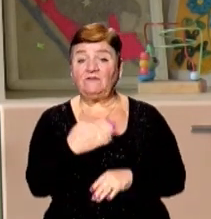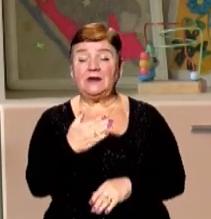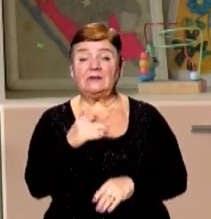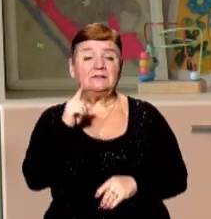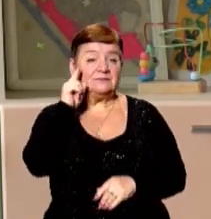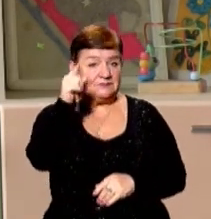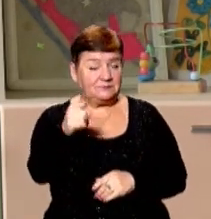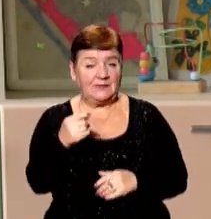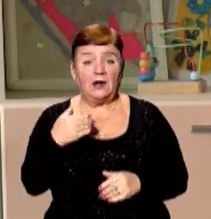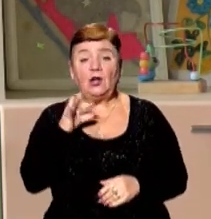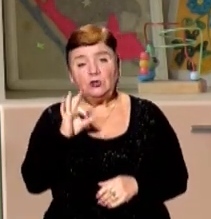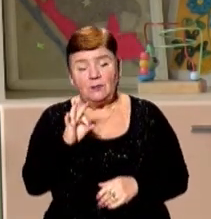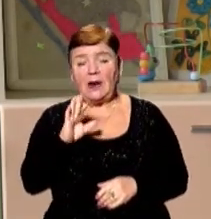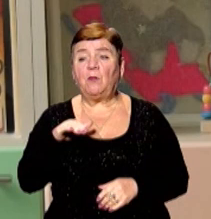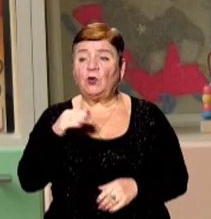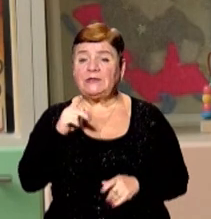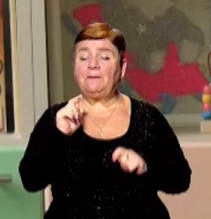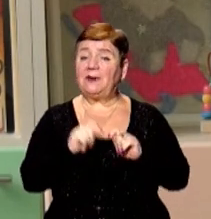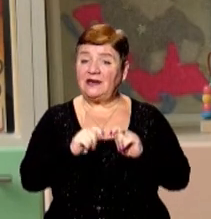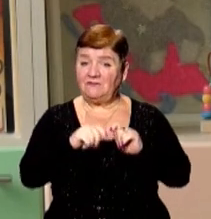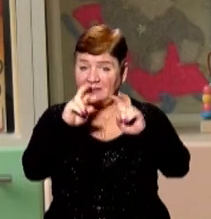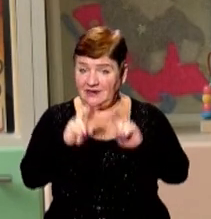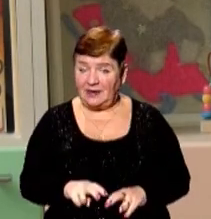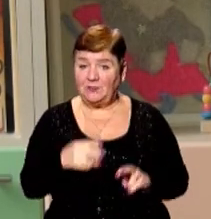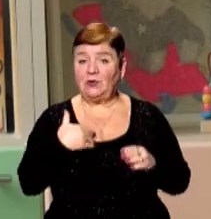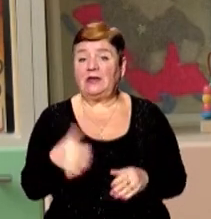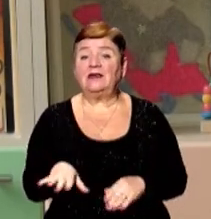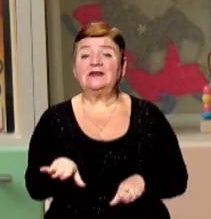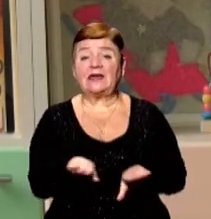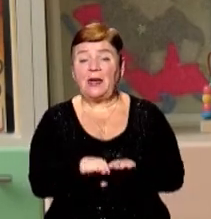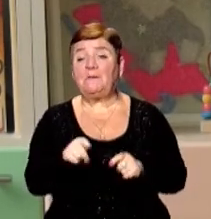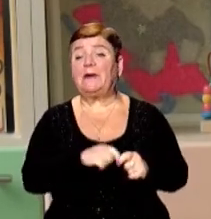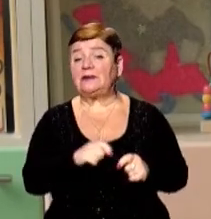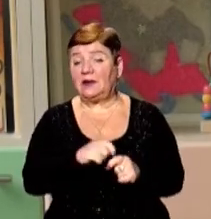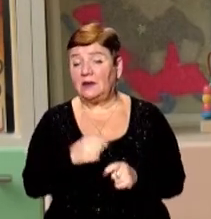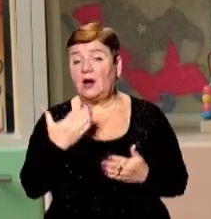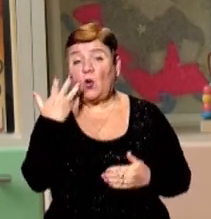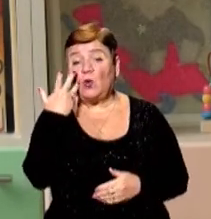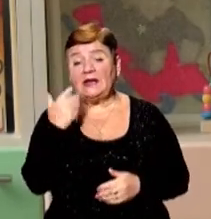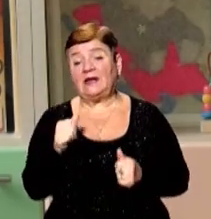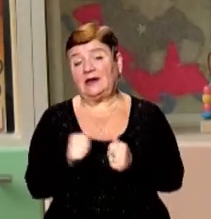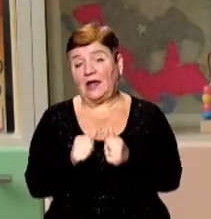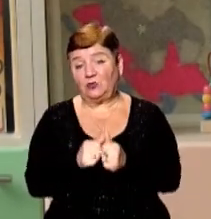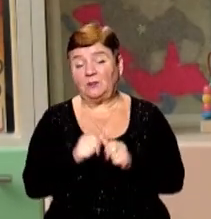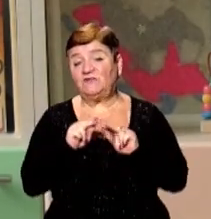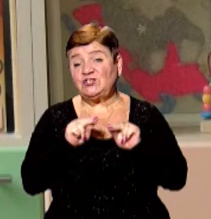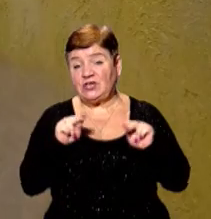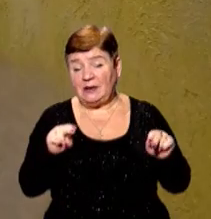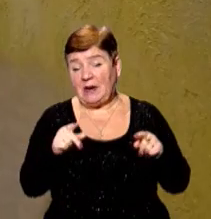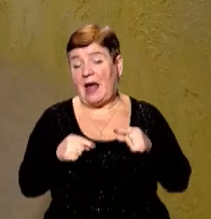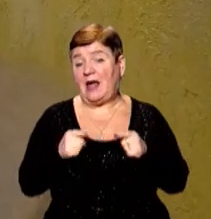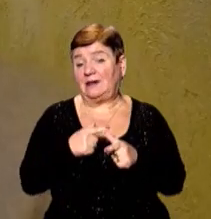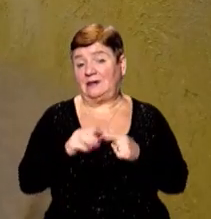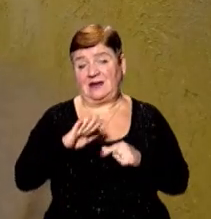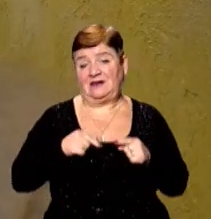буває, зроблю, потім поперевіряємо. Мені краще засвоювати матеріал, коли я знаходжуся поруч зі своїм вчителем, а не